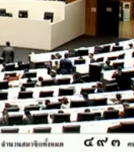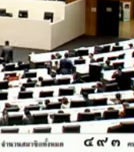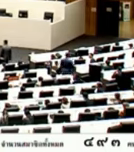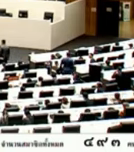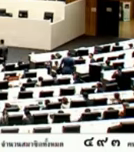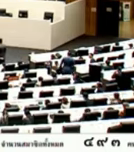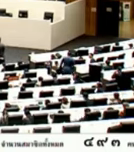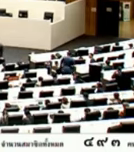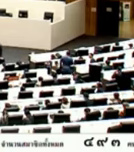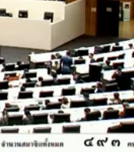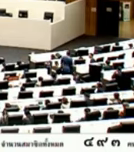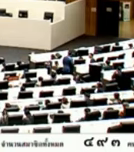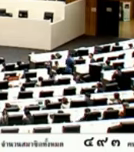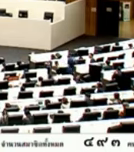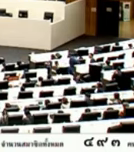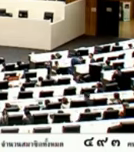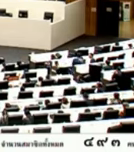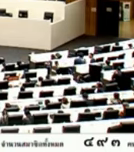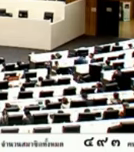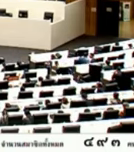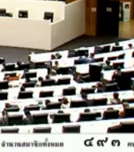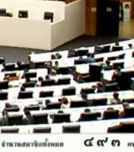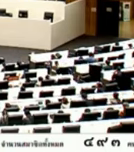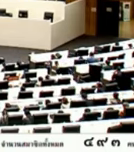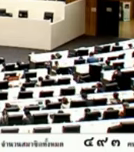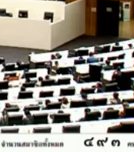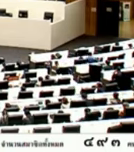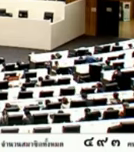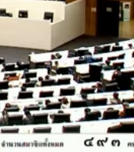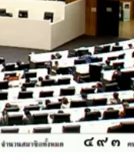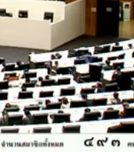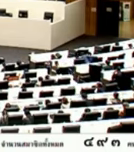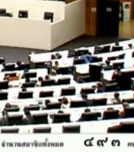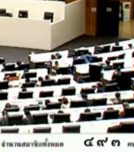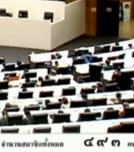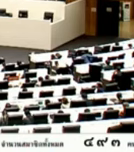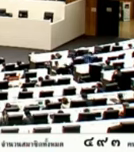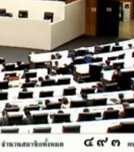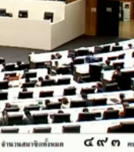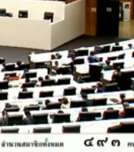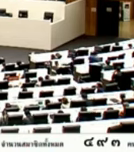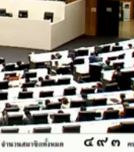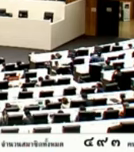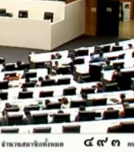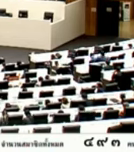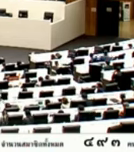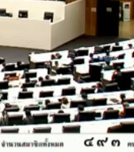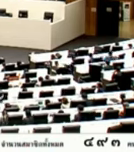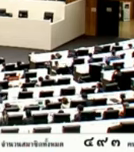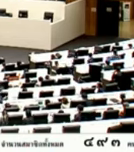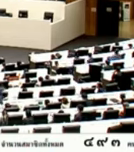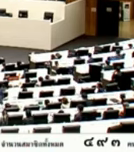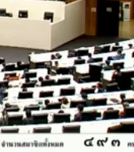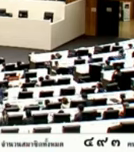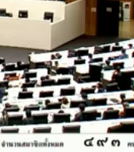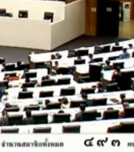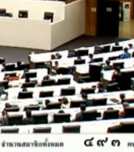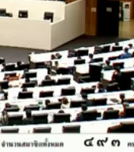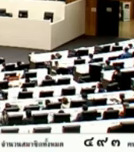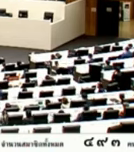ครับมีท่านสมาชิกท่านใดครับที่ยังไม่ได้แสดงตน